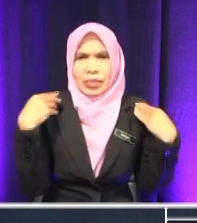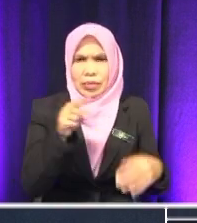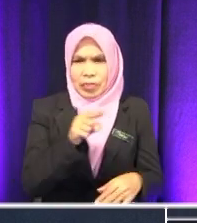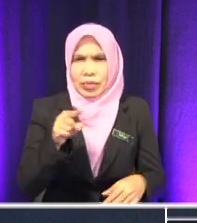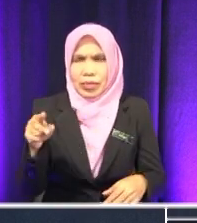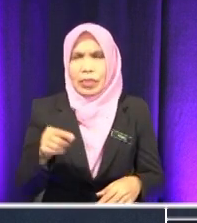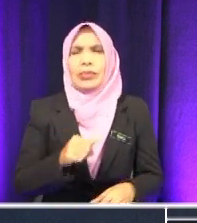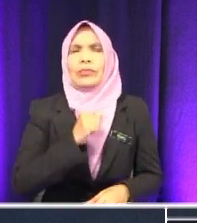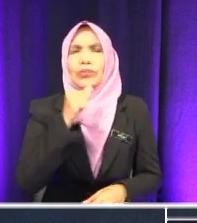numbuh tetapi adalah